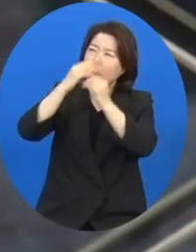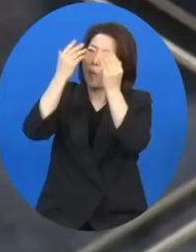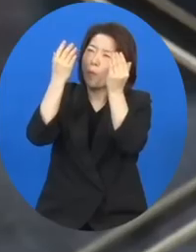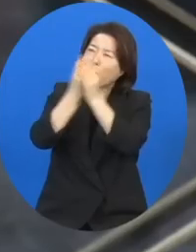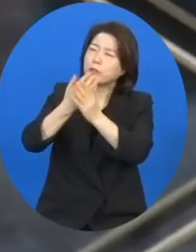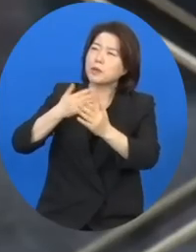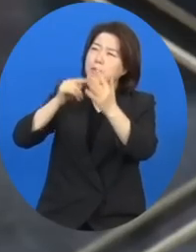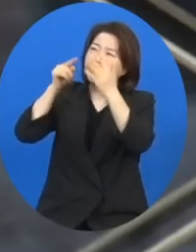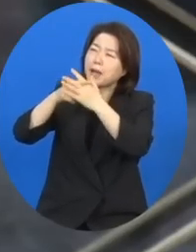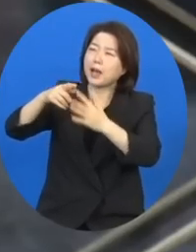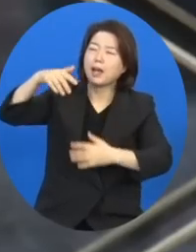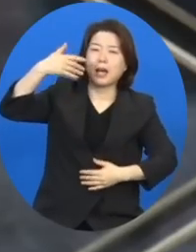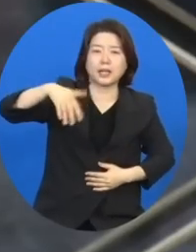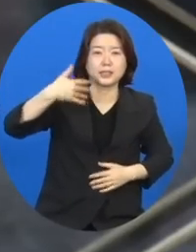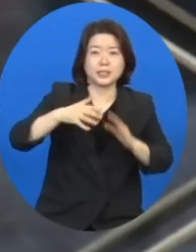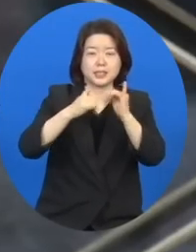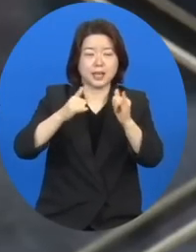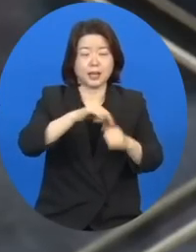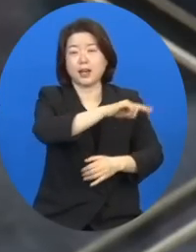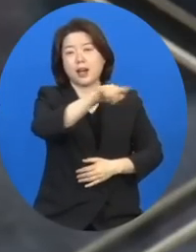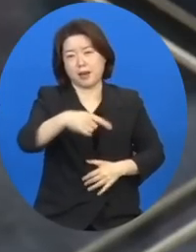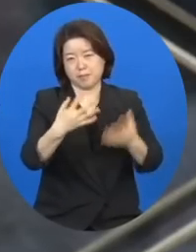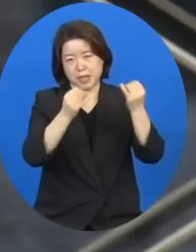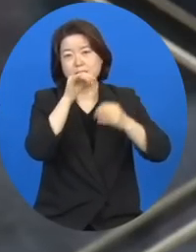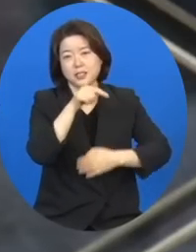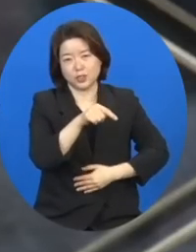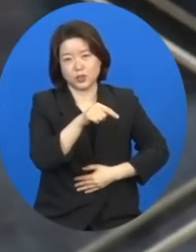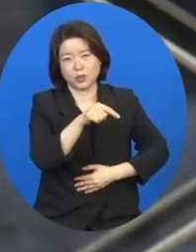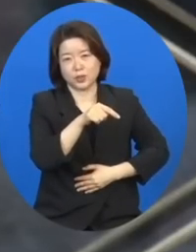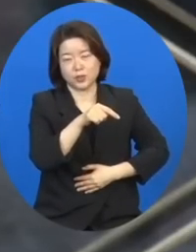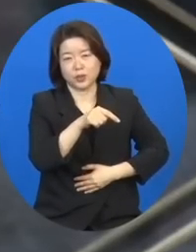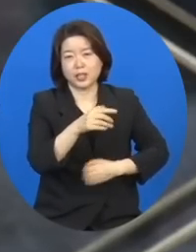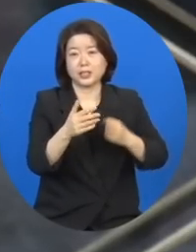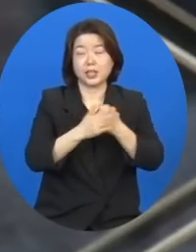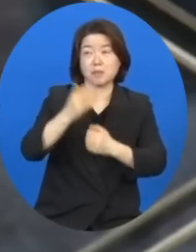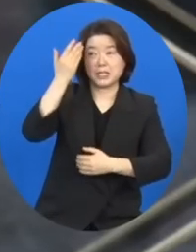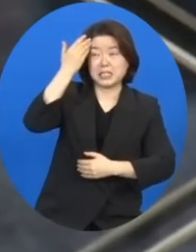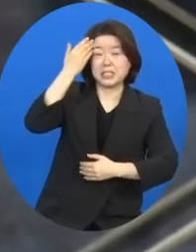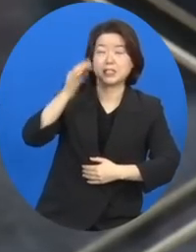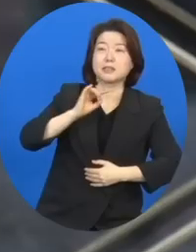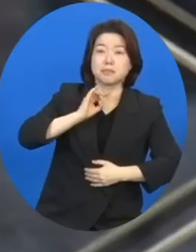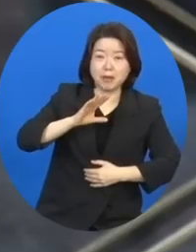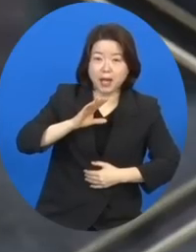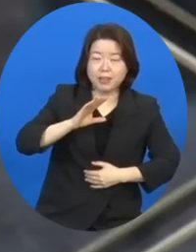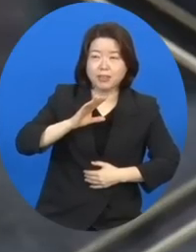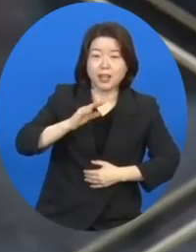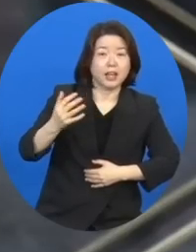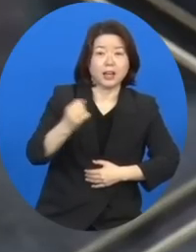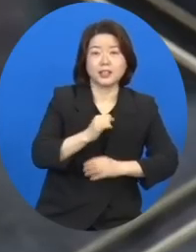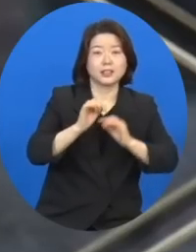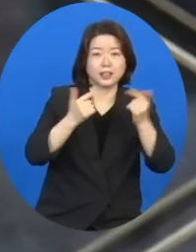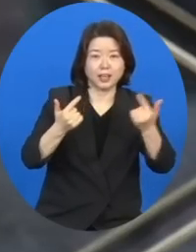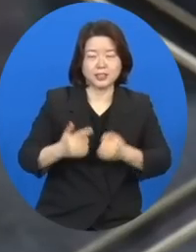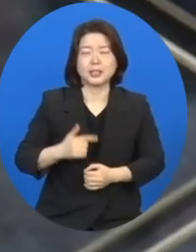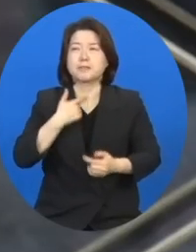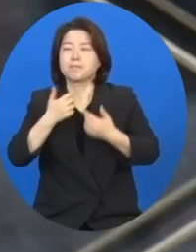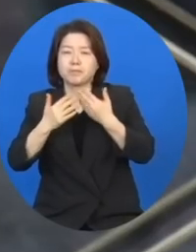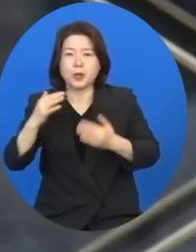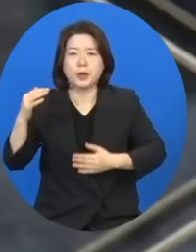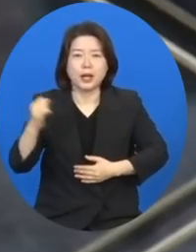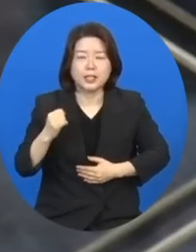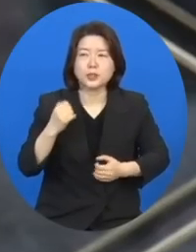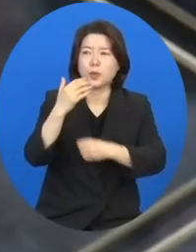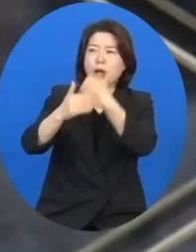성도들이 있다는 것입니다. 그렇기 때문에 단지 지식으로 하나님에 관하여 아는 것이 아니라 경험으로